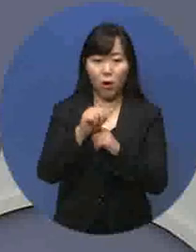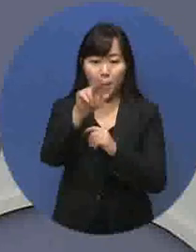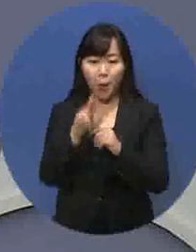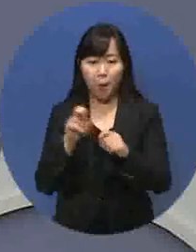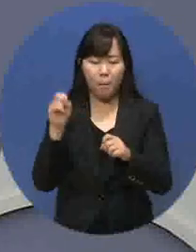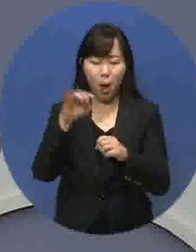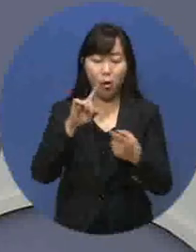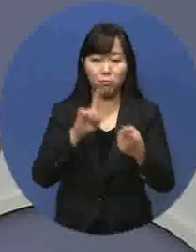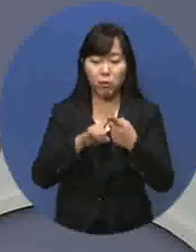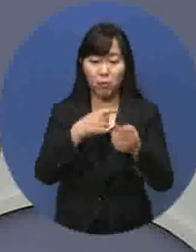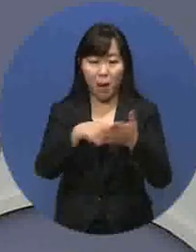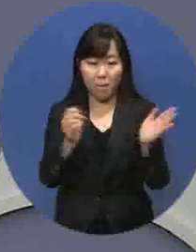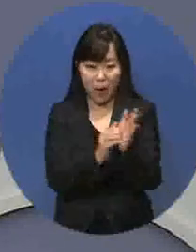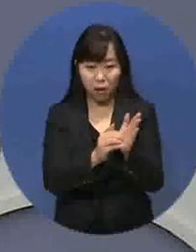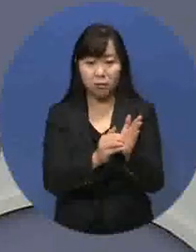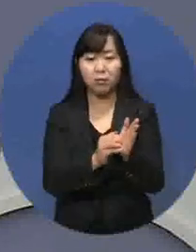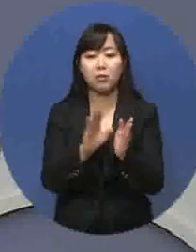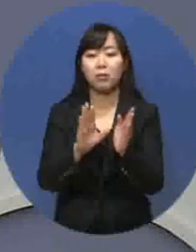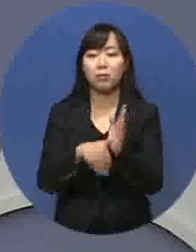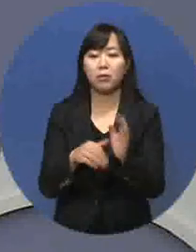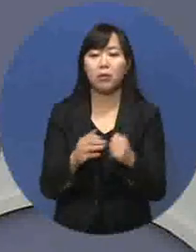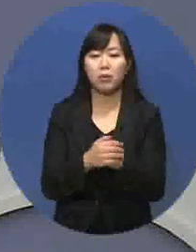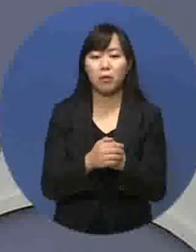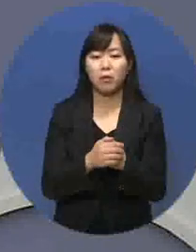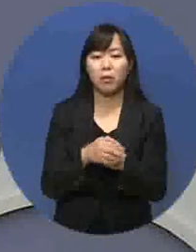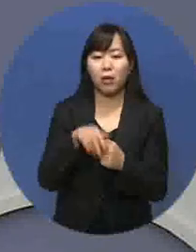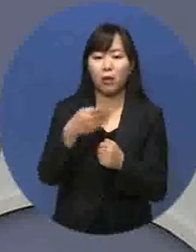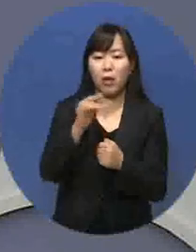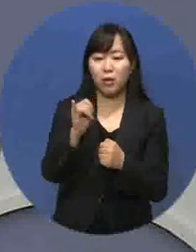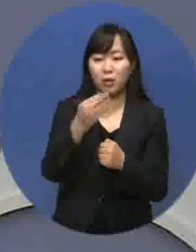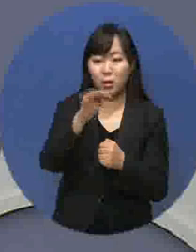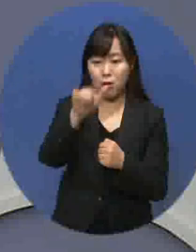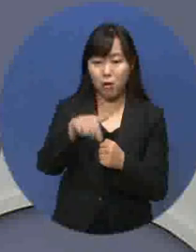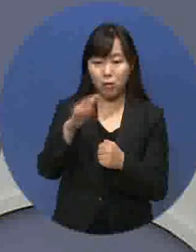이걸 막은 건 그 당시 중부 사령관이었던 게리력 대장이